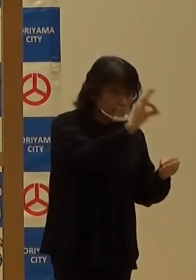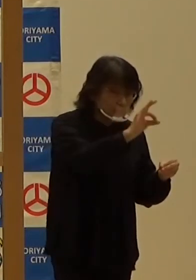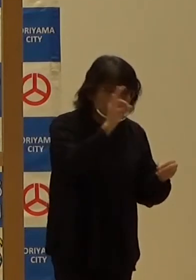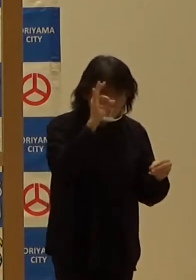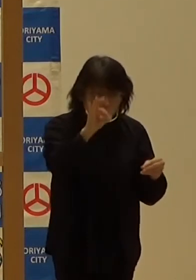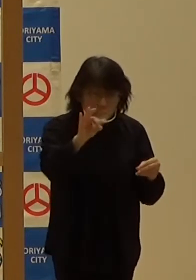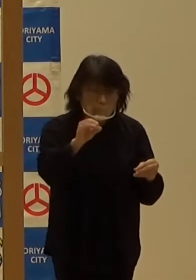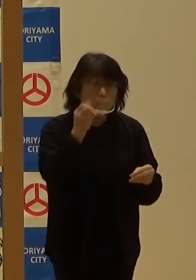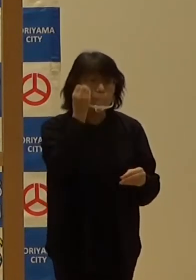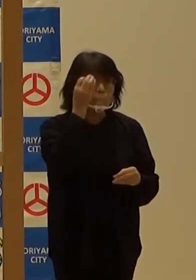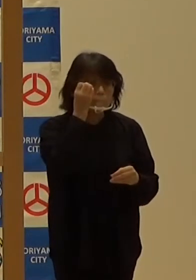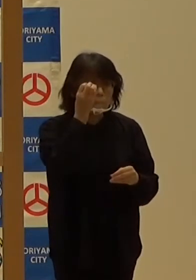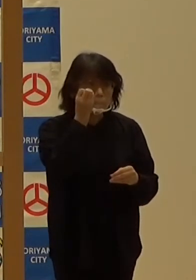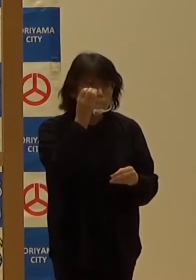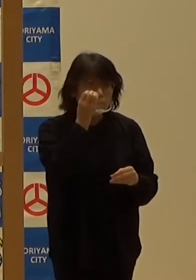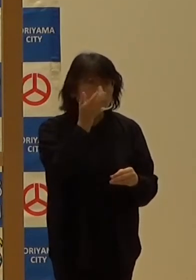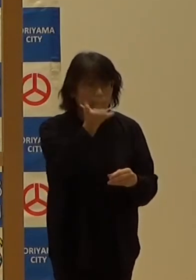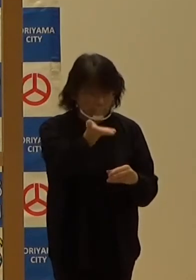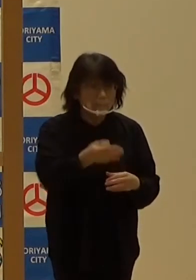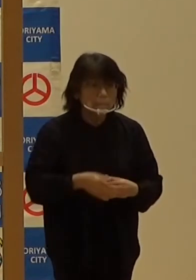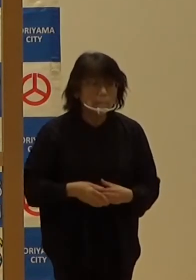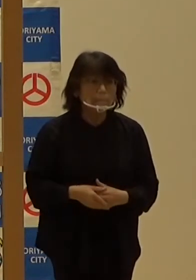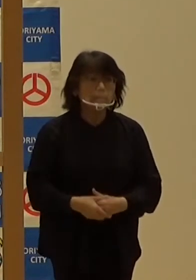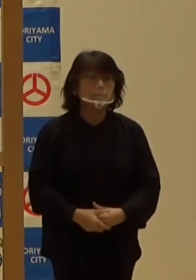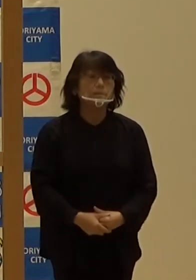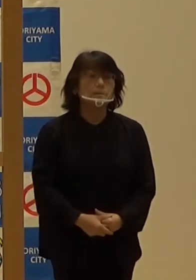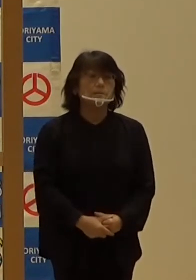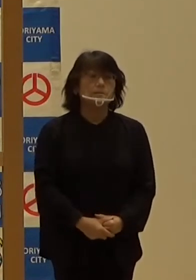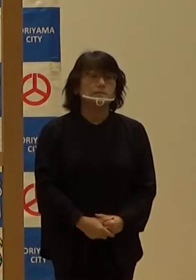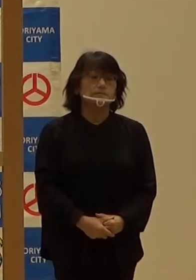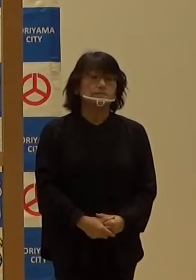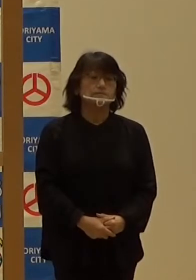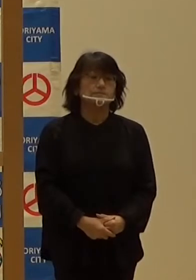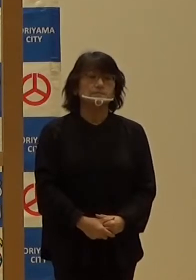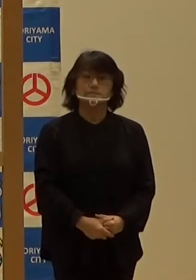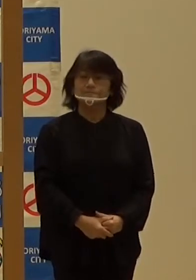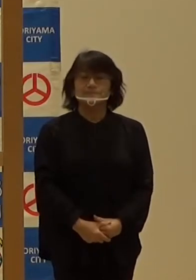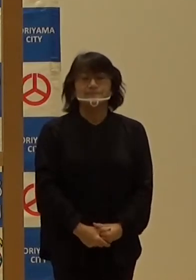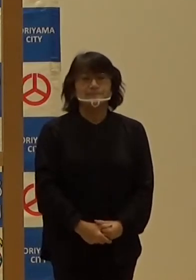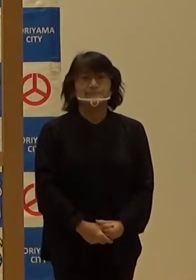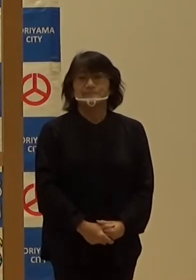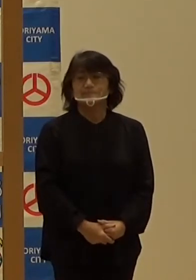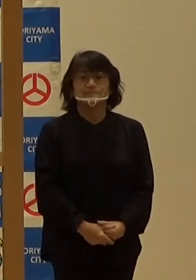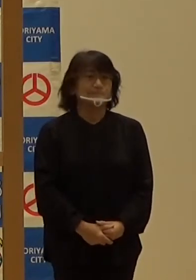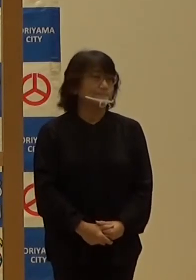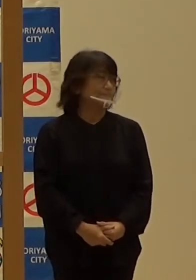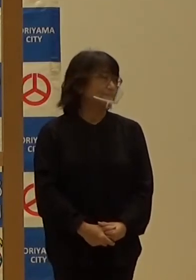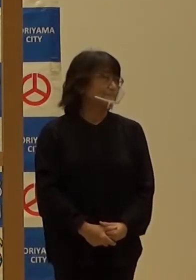いというふうに言えるということなんでしょうか。